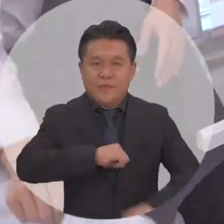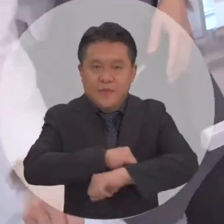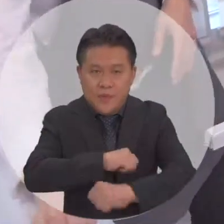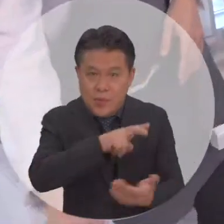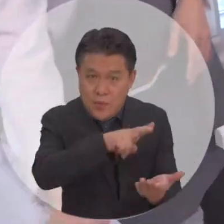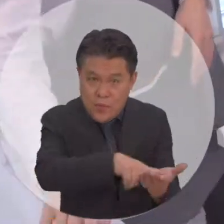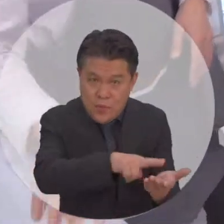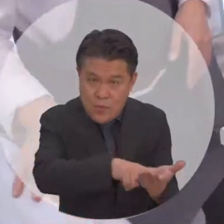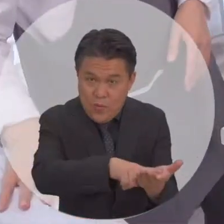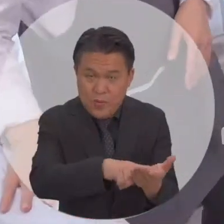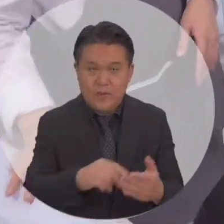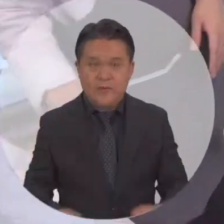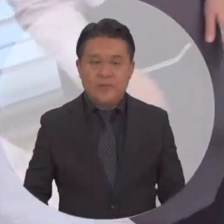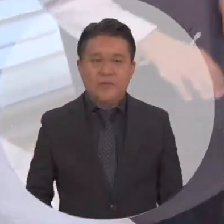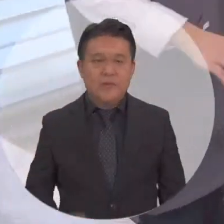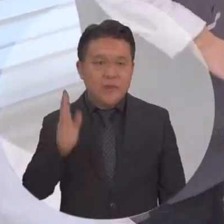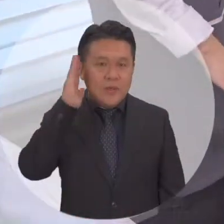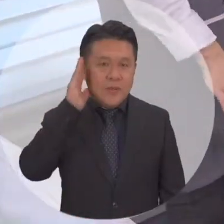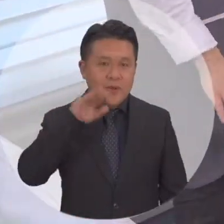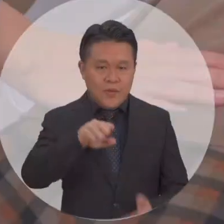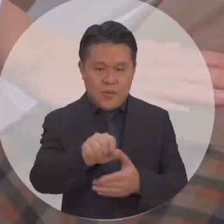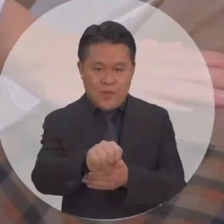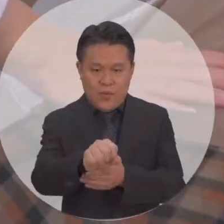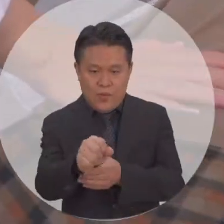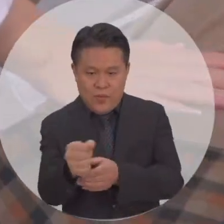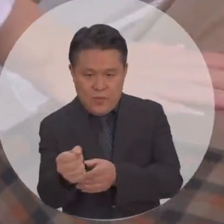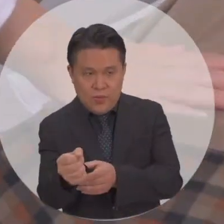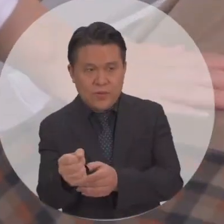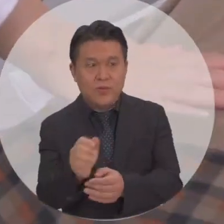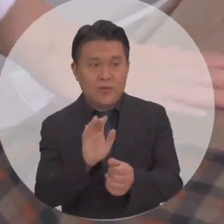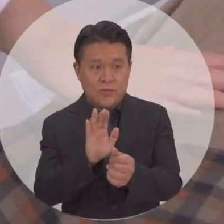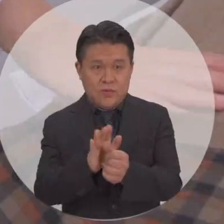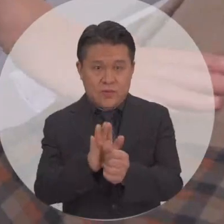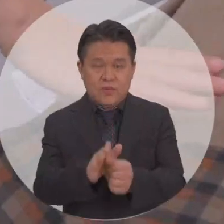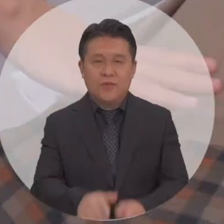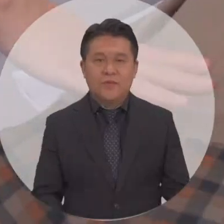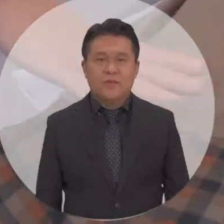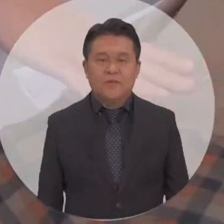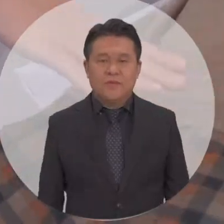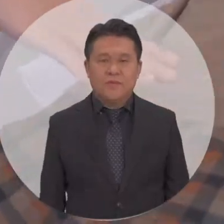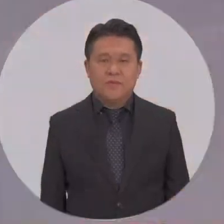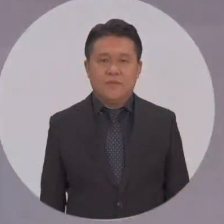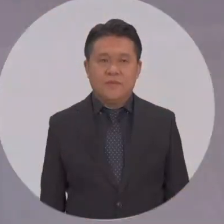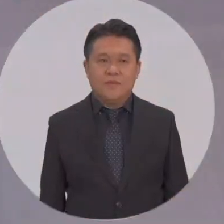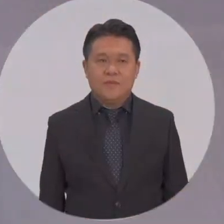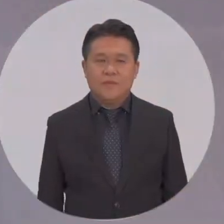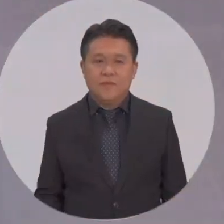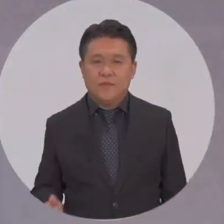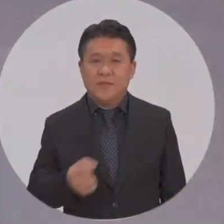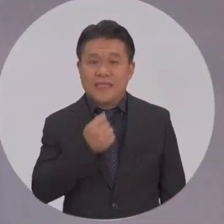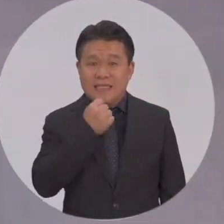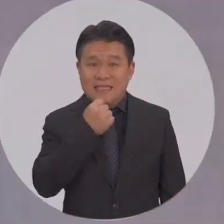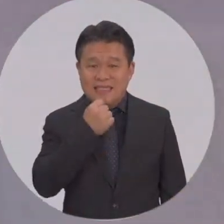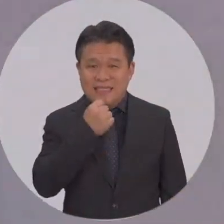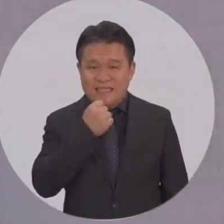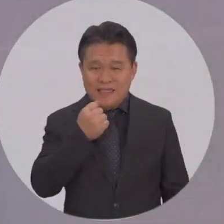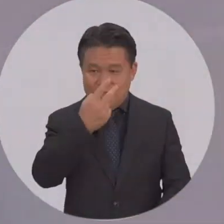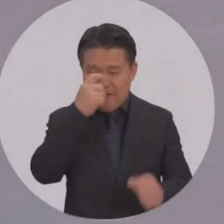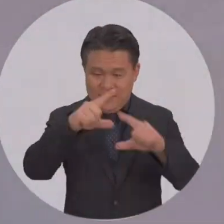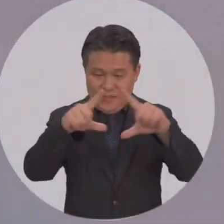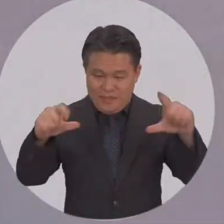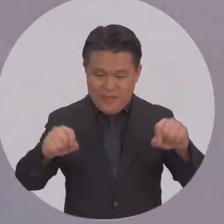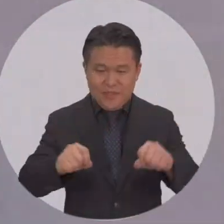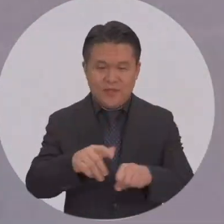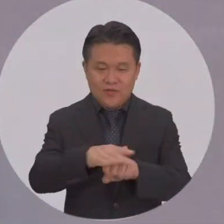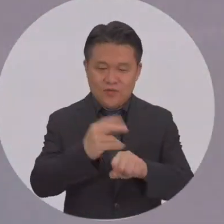엎드린 자세입니다. 대상자가 엎드린 상태에서 머리를 옆으로 돌려줍니다. 또는 작은 베개